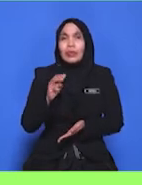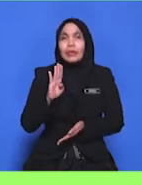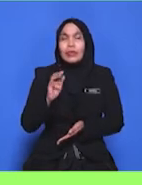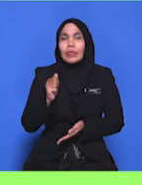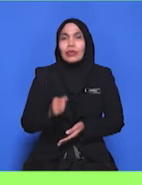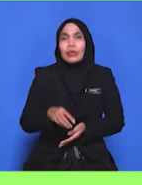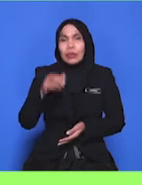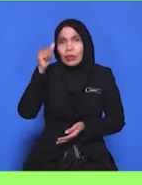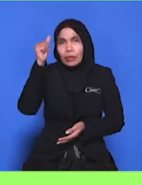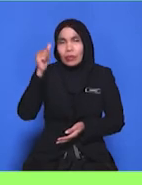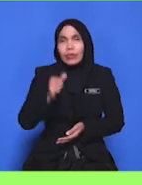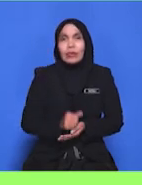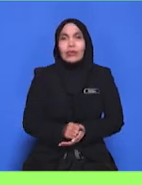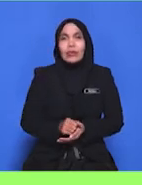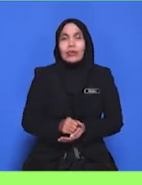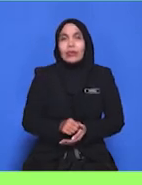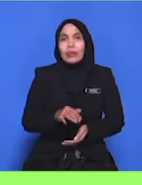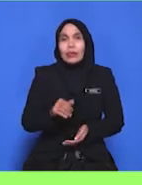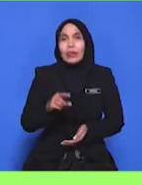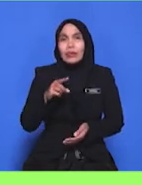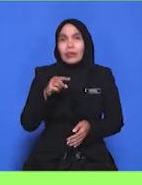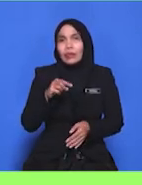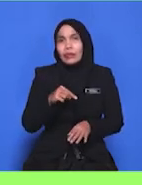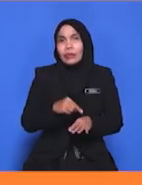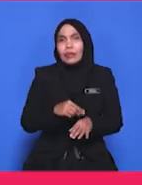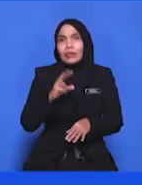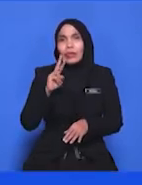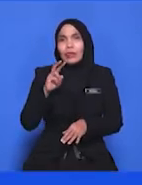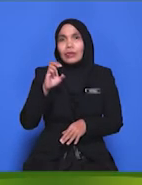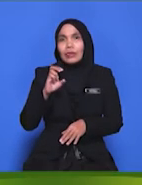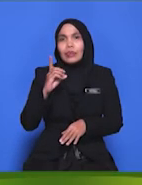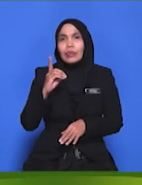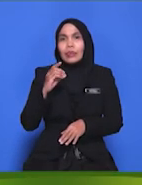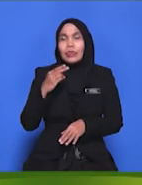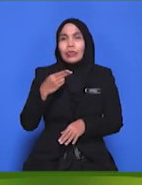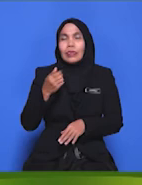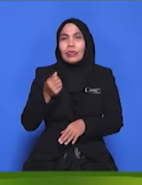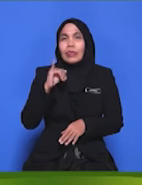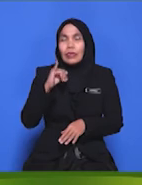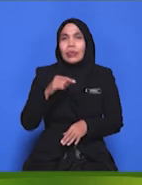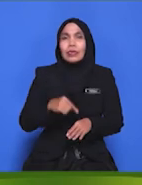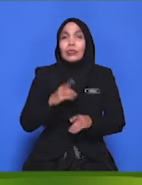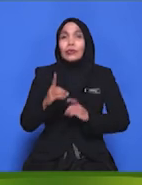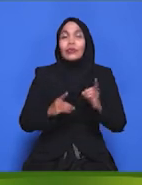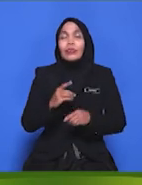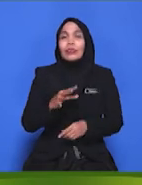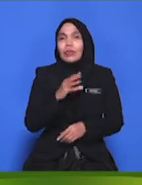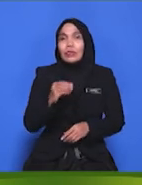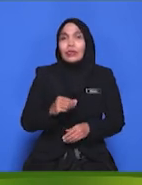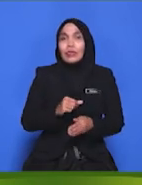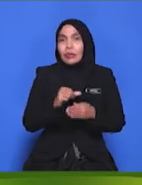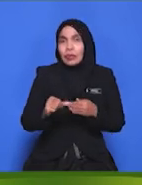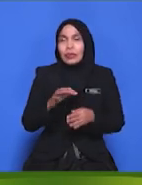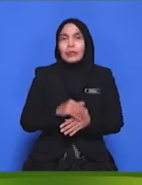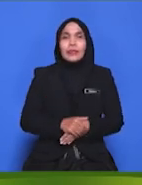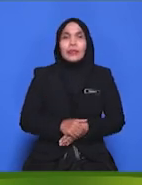yang diredai di dunia dan di akhirat. Alhamdulillah. Sampai di sini